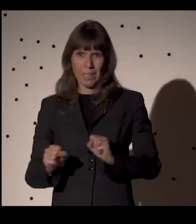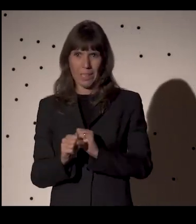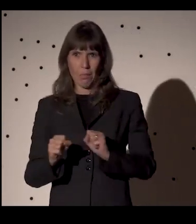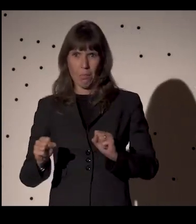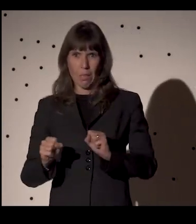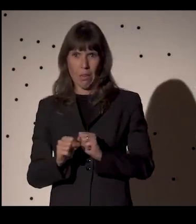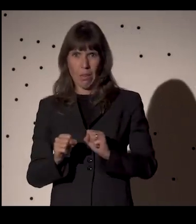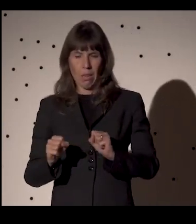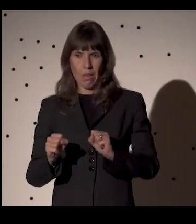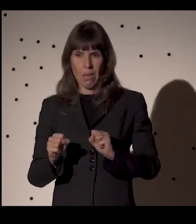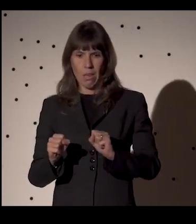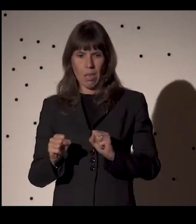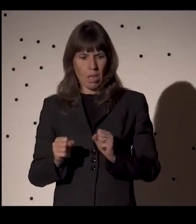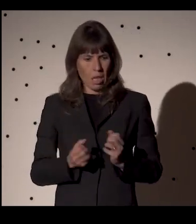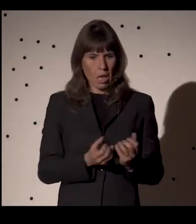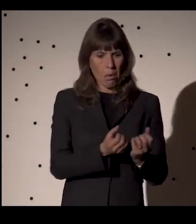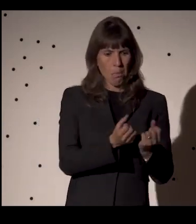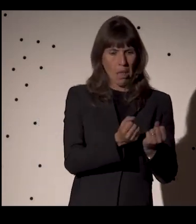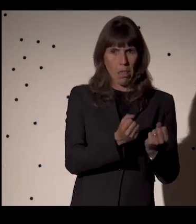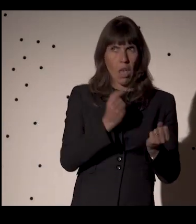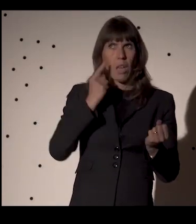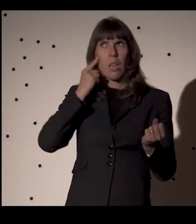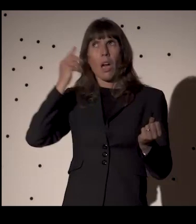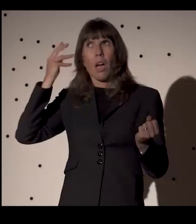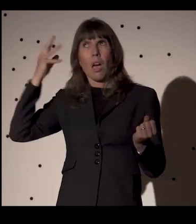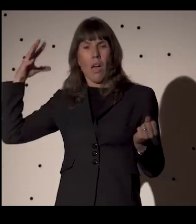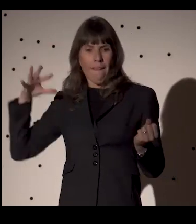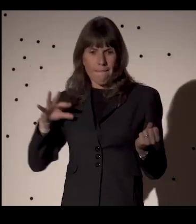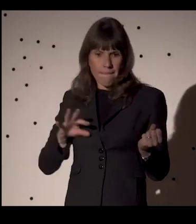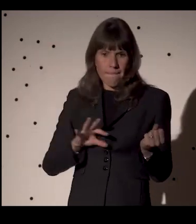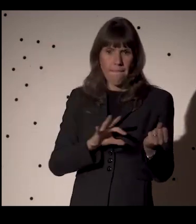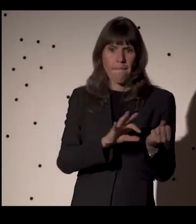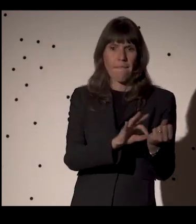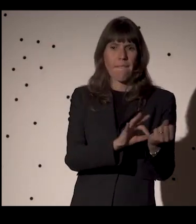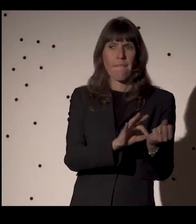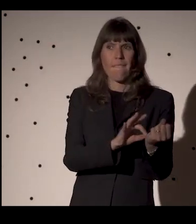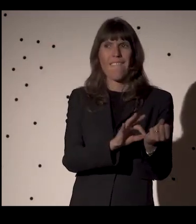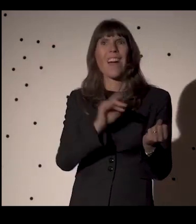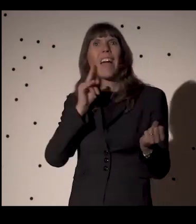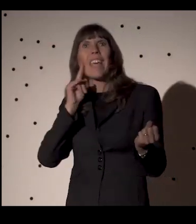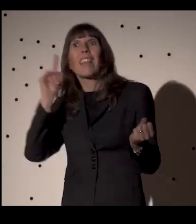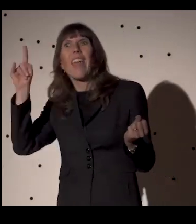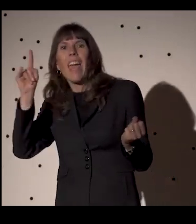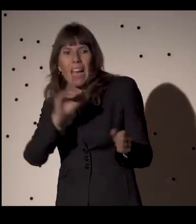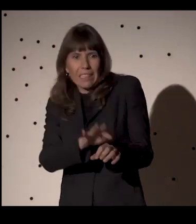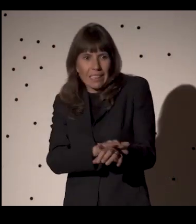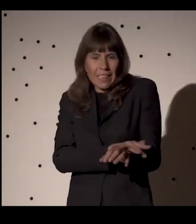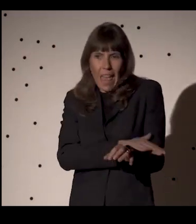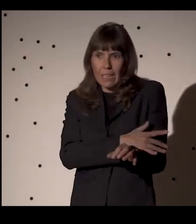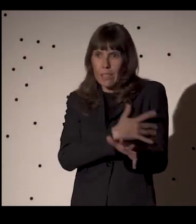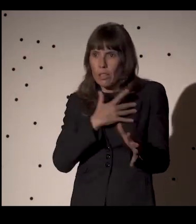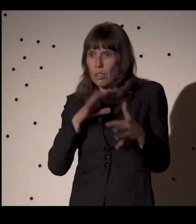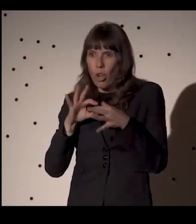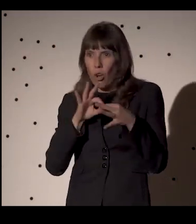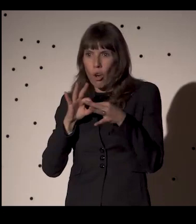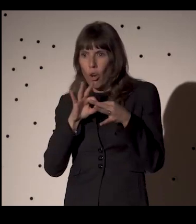materia quanto è possibile eleggando l'ideale consensibile e notando nei rapporti più o meno lontani